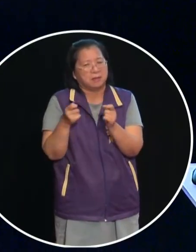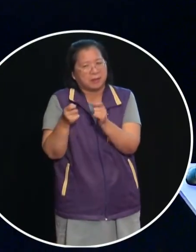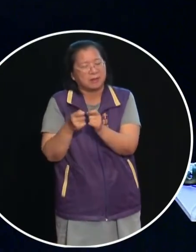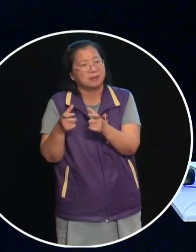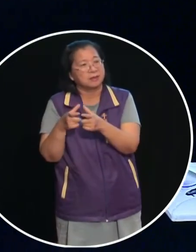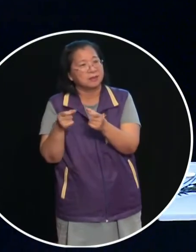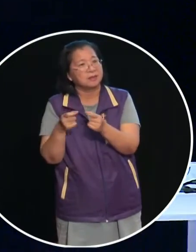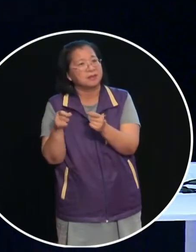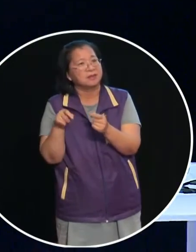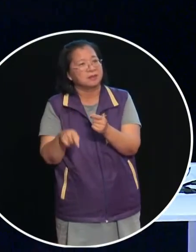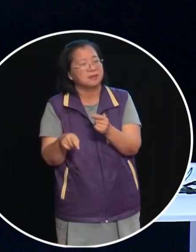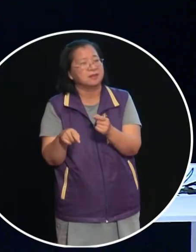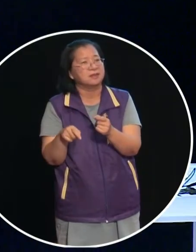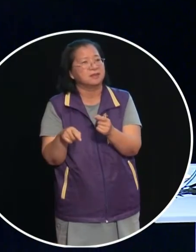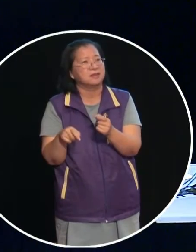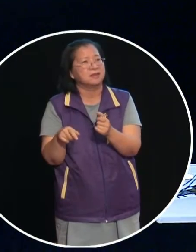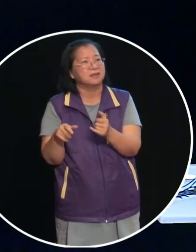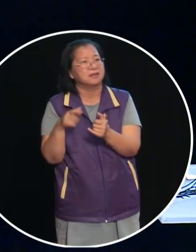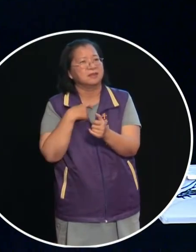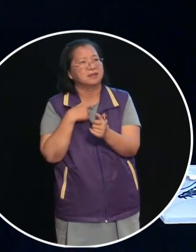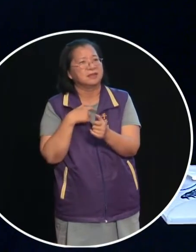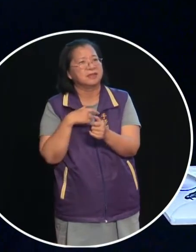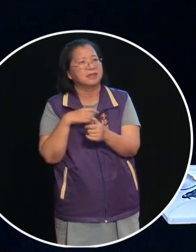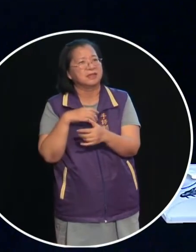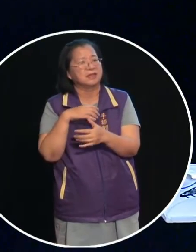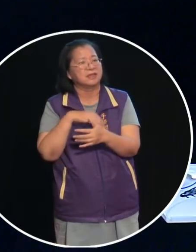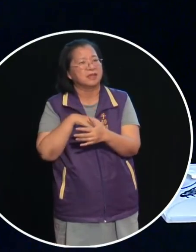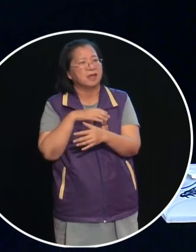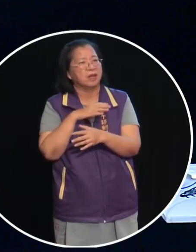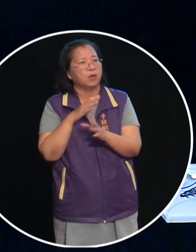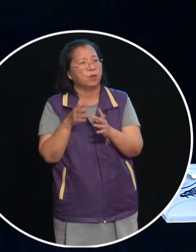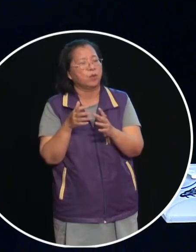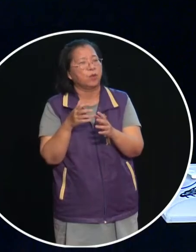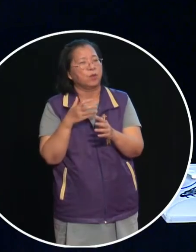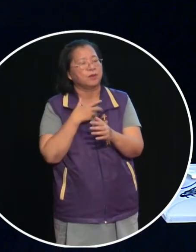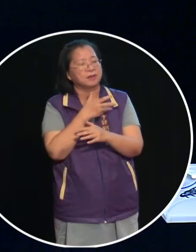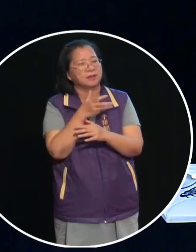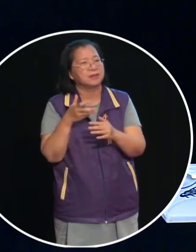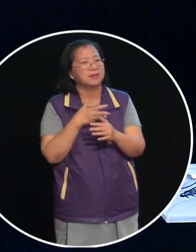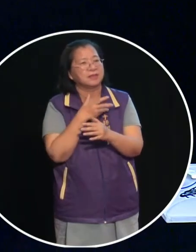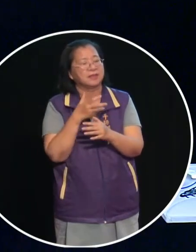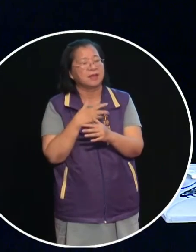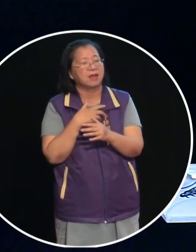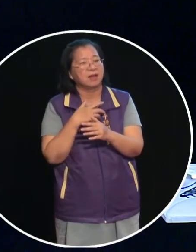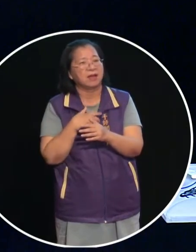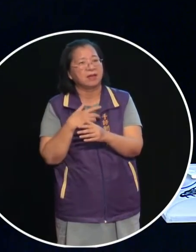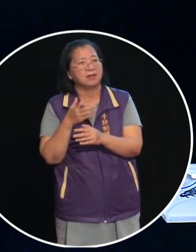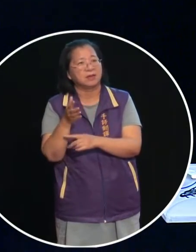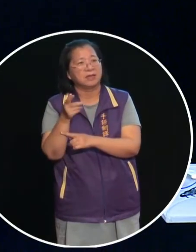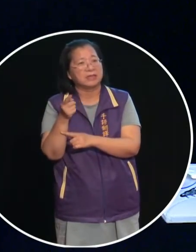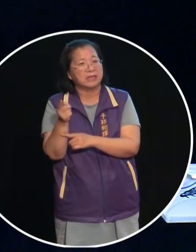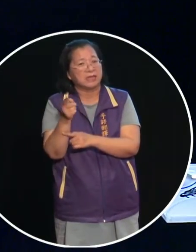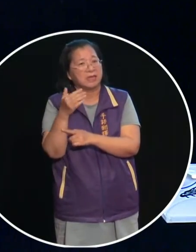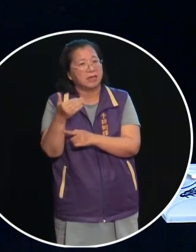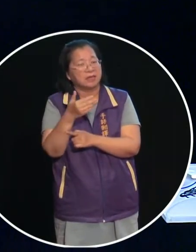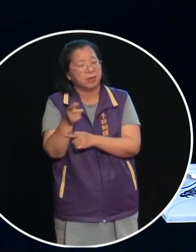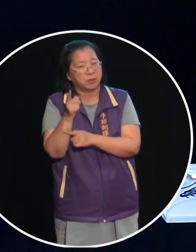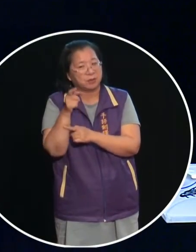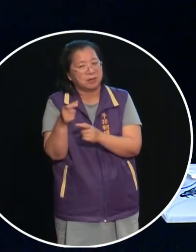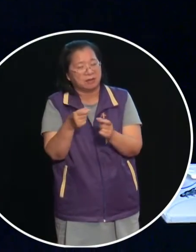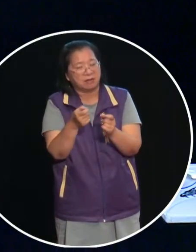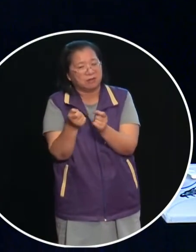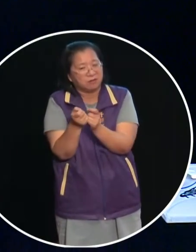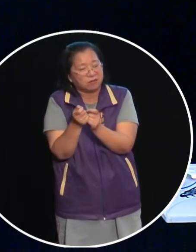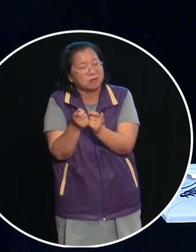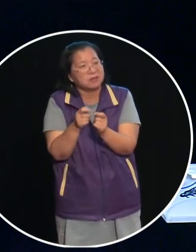个我们讲说与那国岛跟这个波照间岛这中间这个海域其实也很靠近台湾。那这个事情呢，